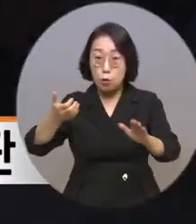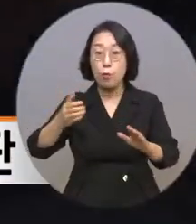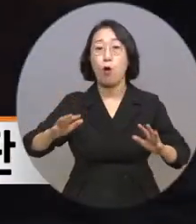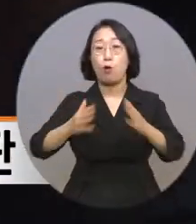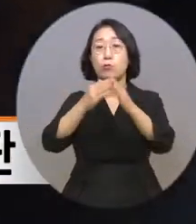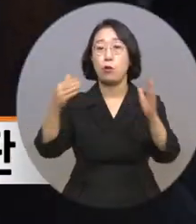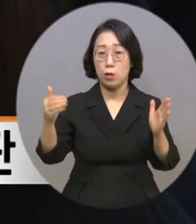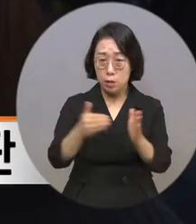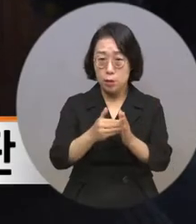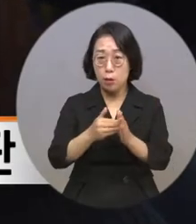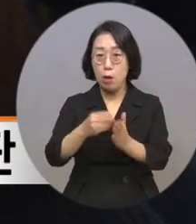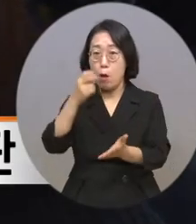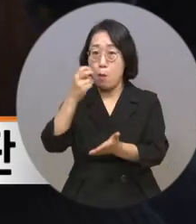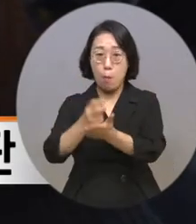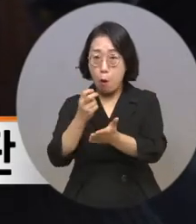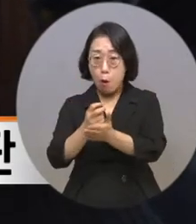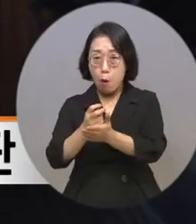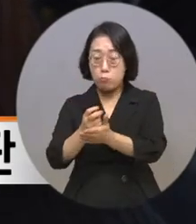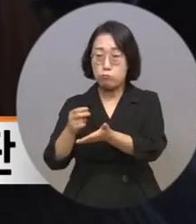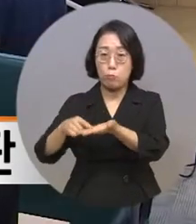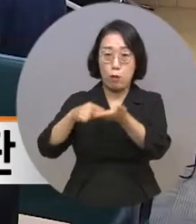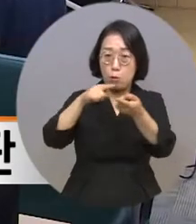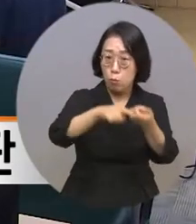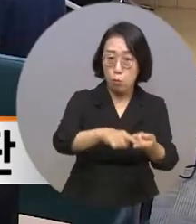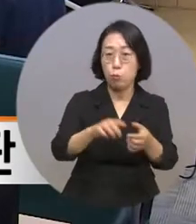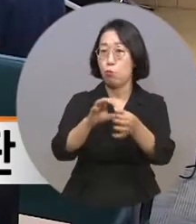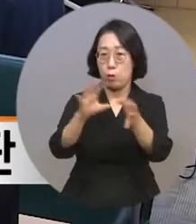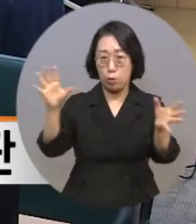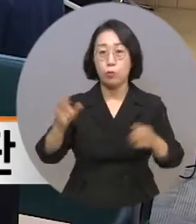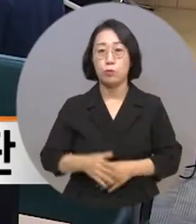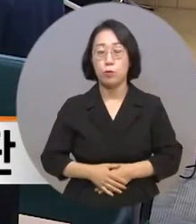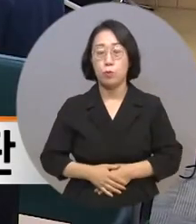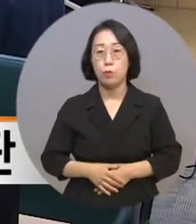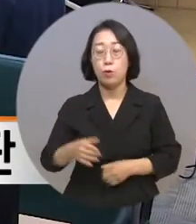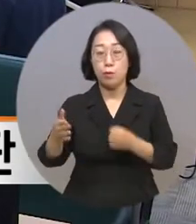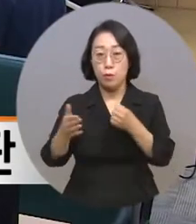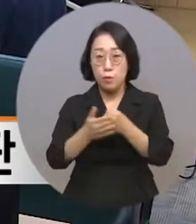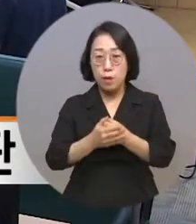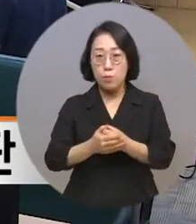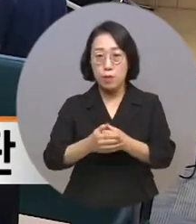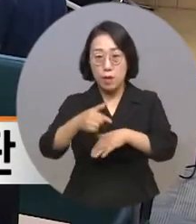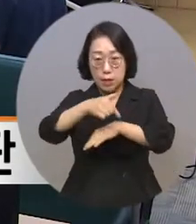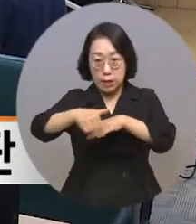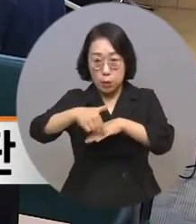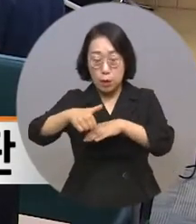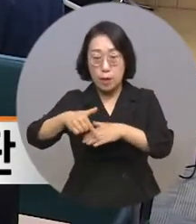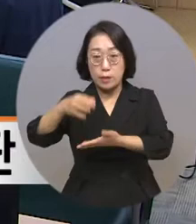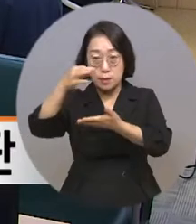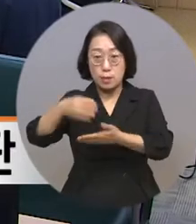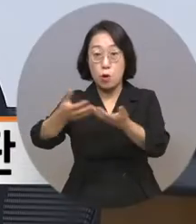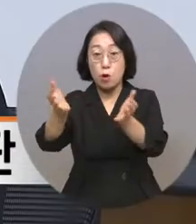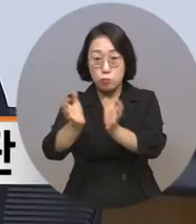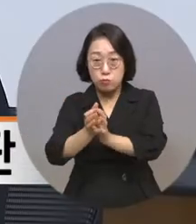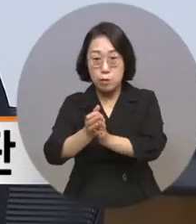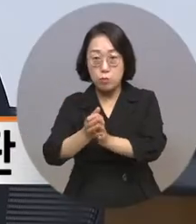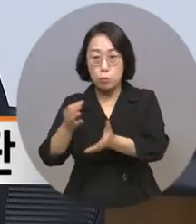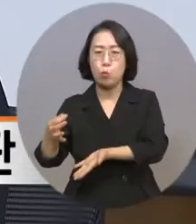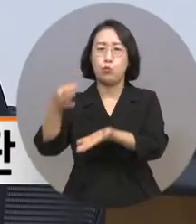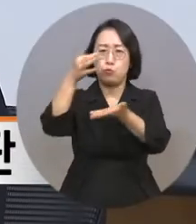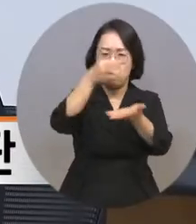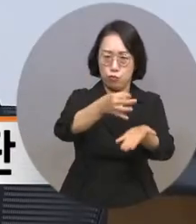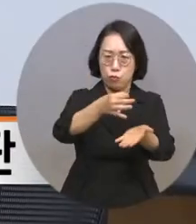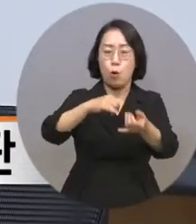위법하지 않다고 했습니다. 경찰 측 증인은 기획재정부에서 경찰 예산을 확보해줘야 한다며 이런